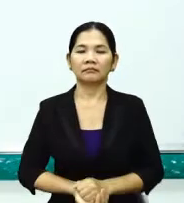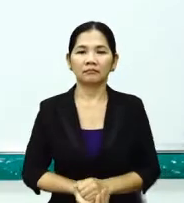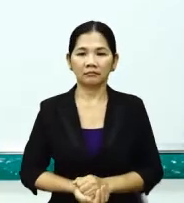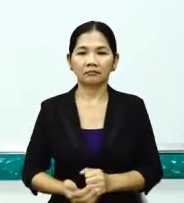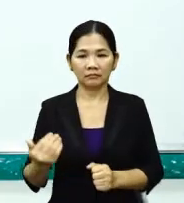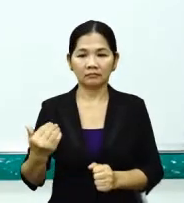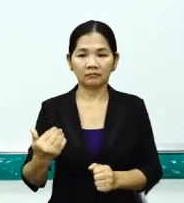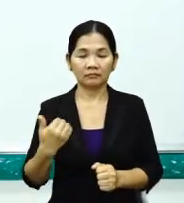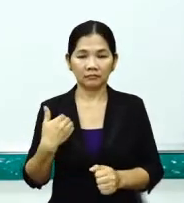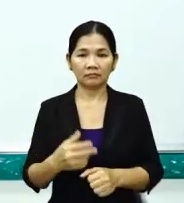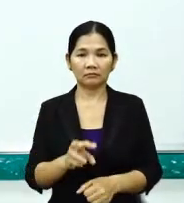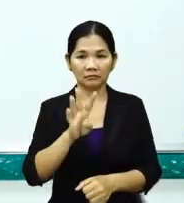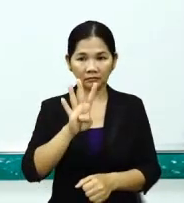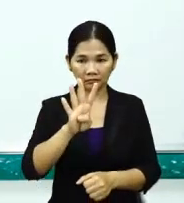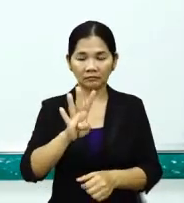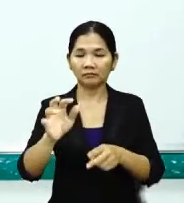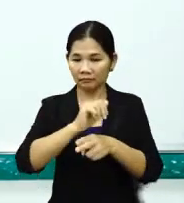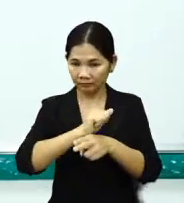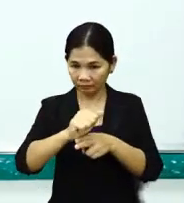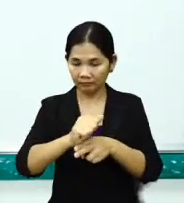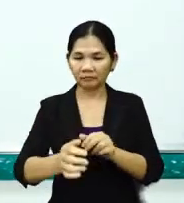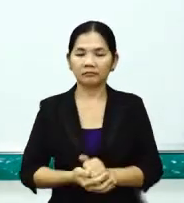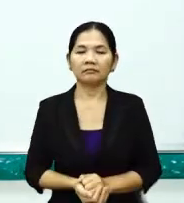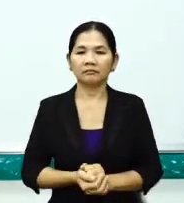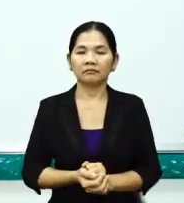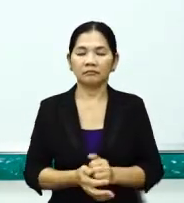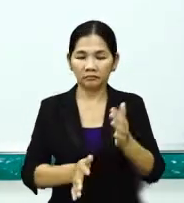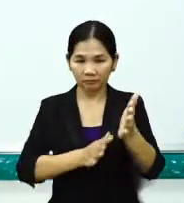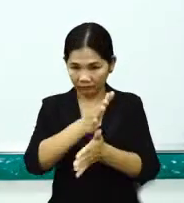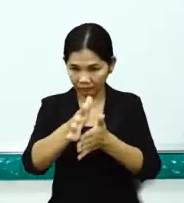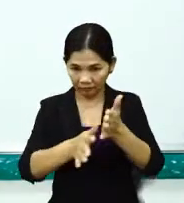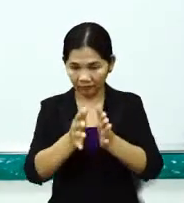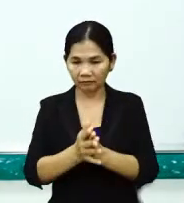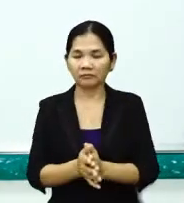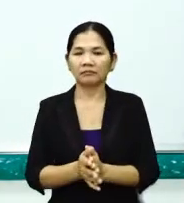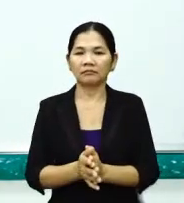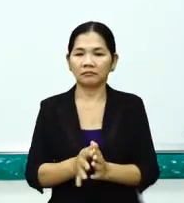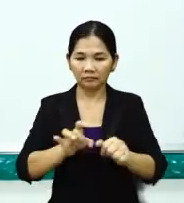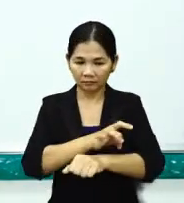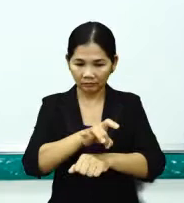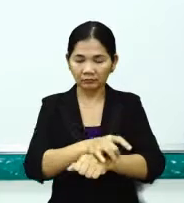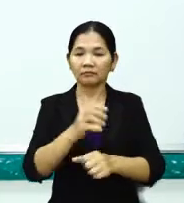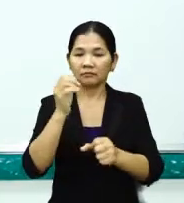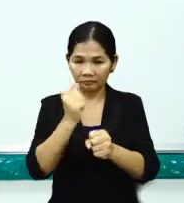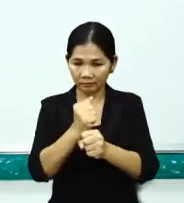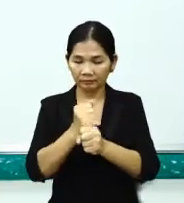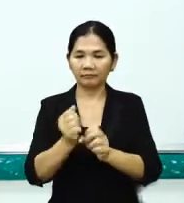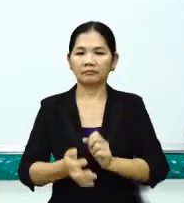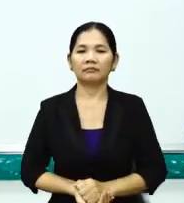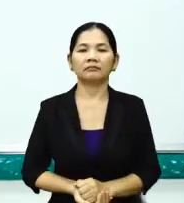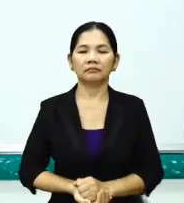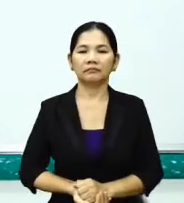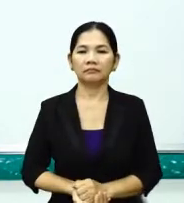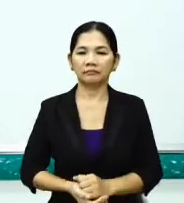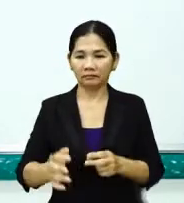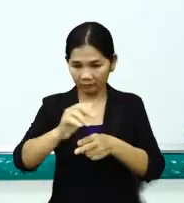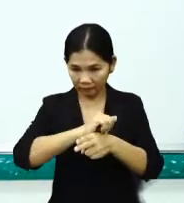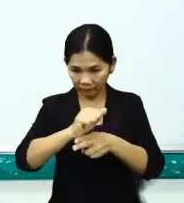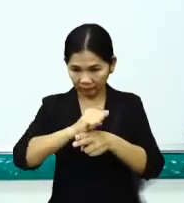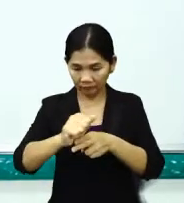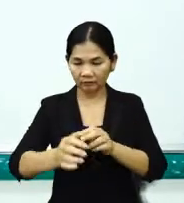chà mình chùm nuôn bốn làm hạt tỏ lấy nó có ăn này con hay là con tục về con phơi nè con nè tỏ làm